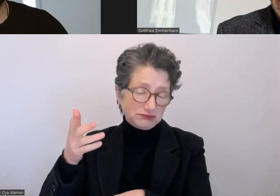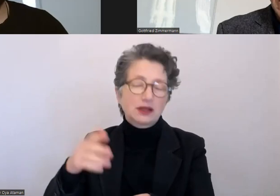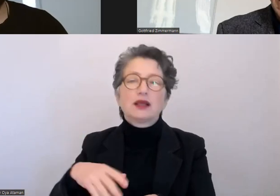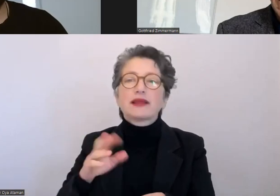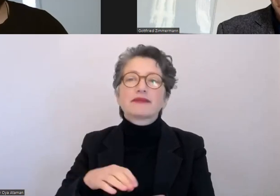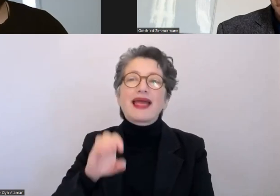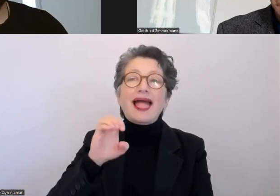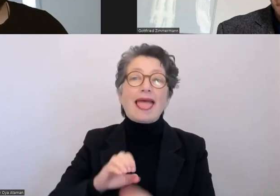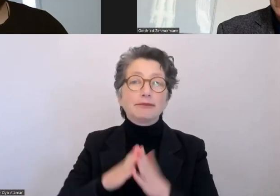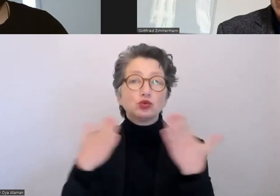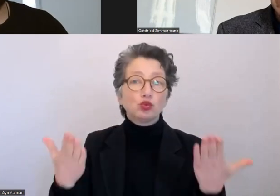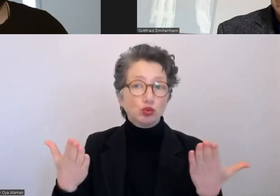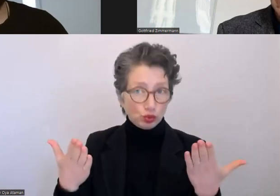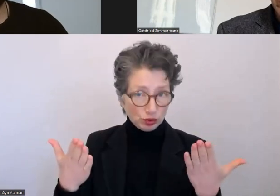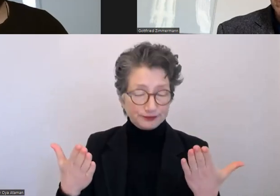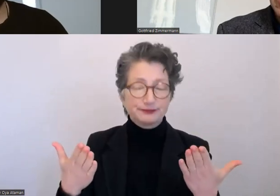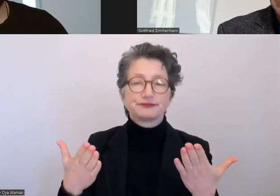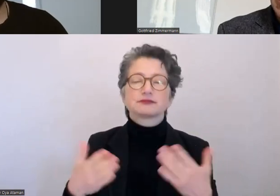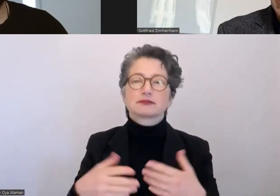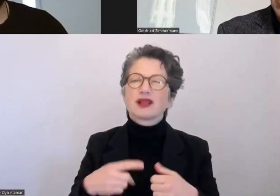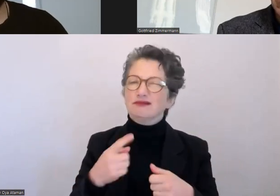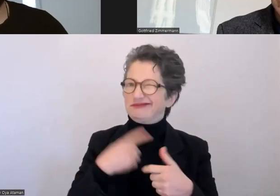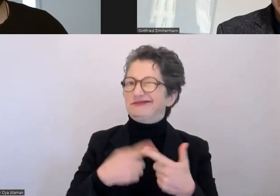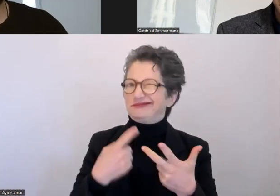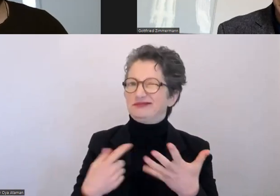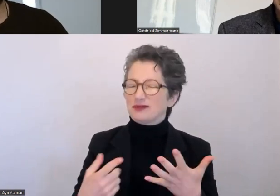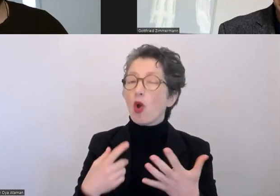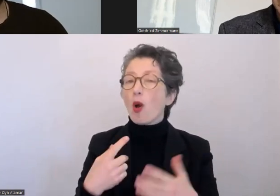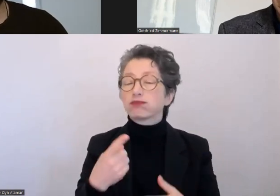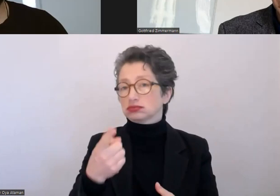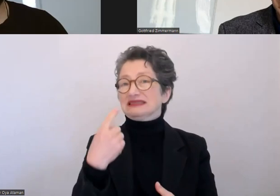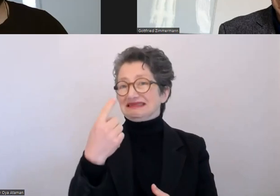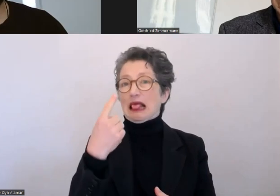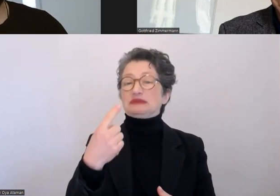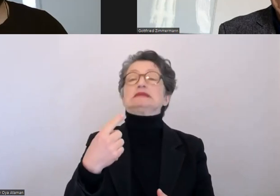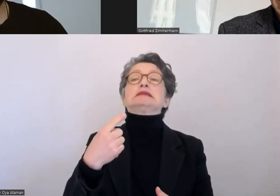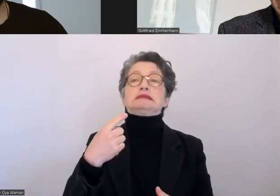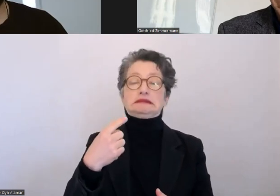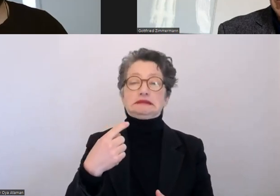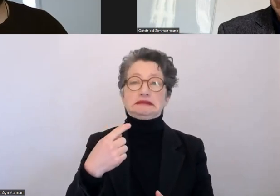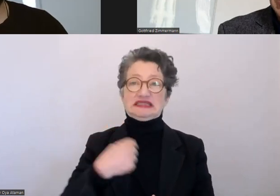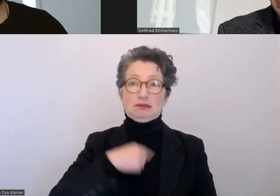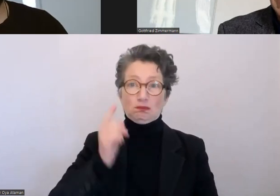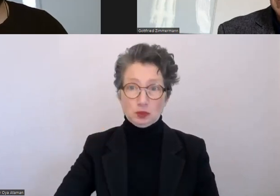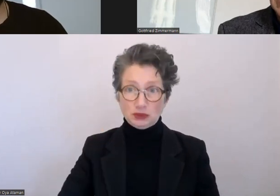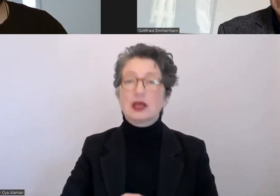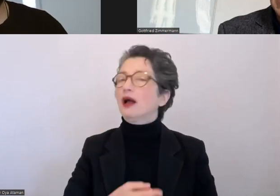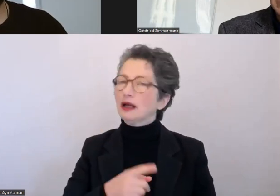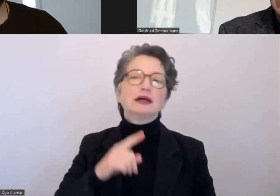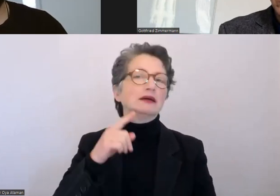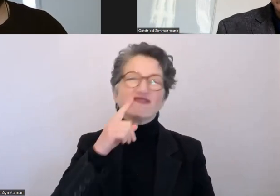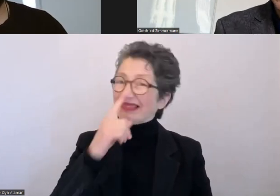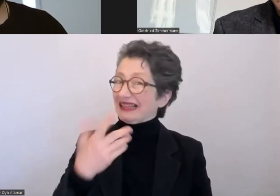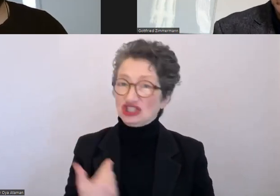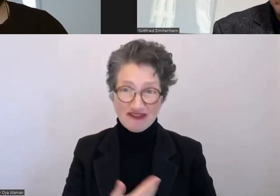E-Books. Ja, da muss man eben reinschauen, gegebenenfalls Juristen befragen. Immer dann, wenn